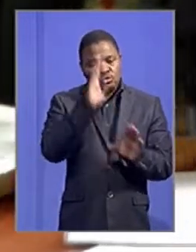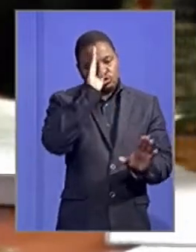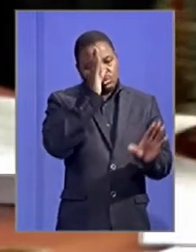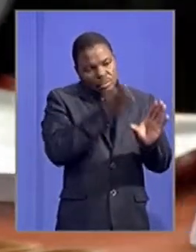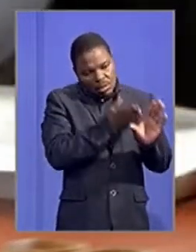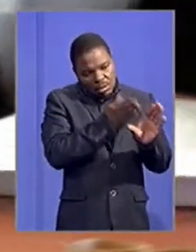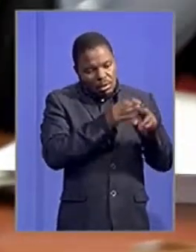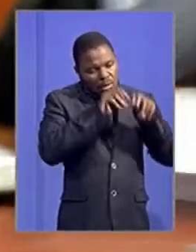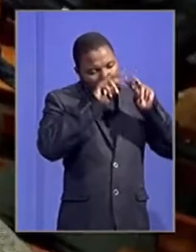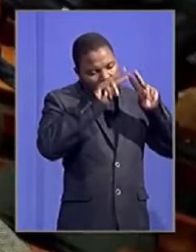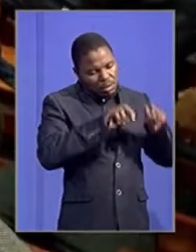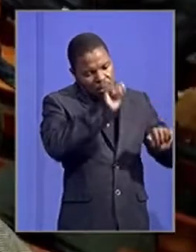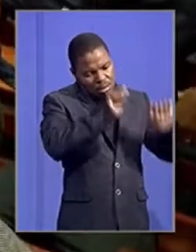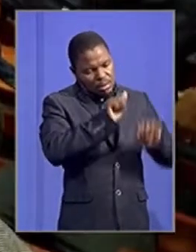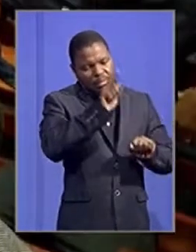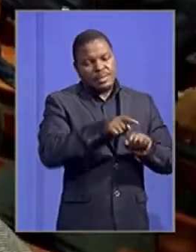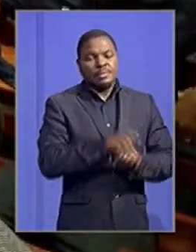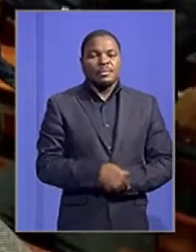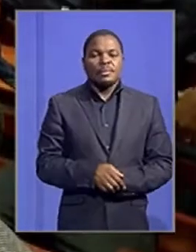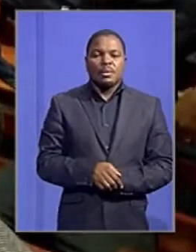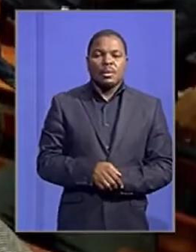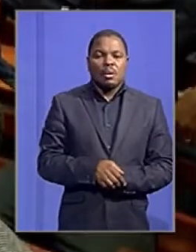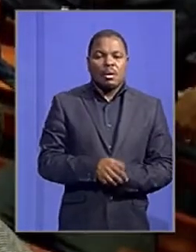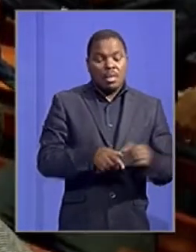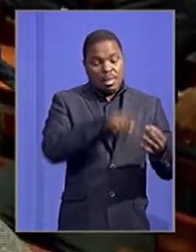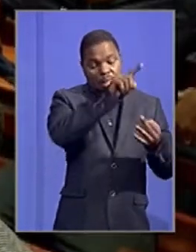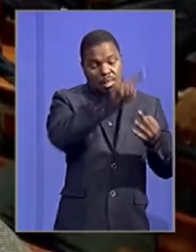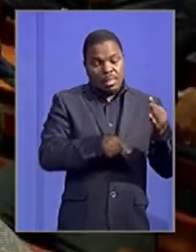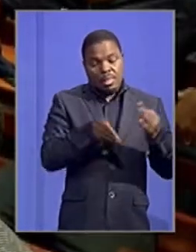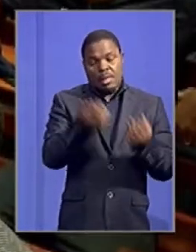psychological assessment. Batlile go tlhagelela gape mo